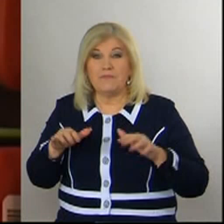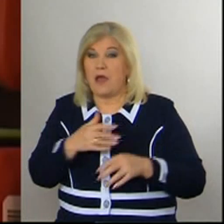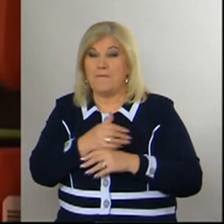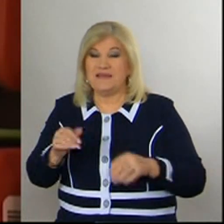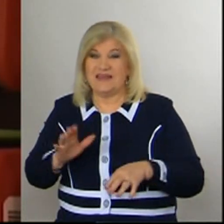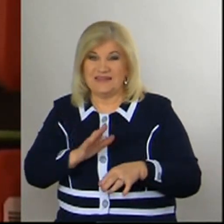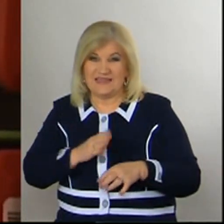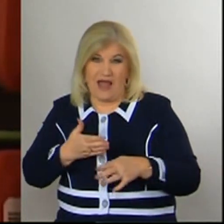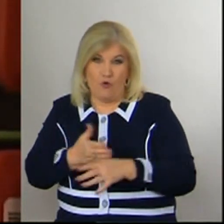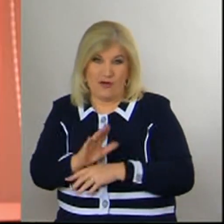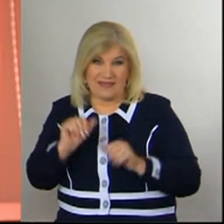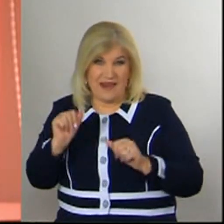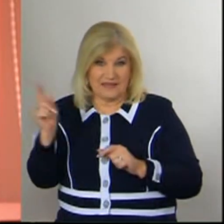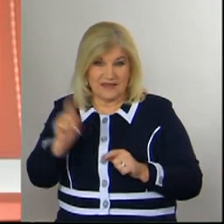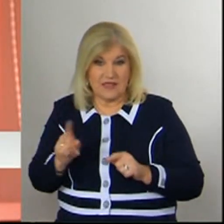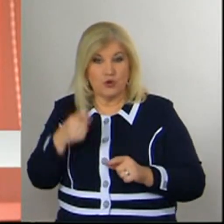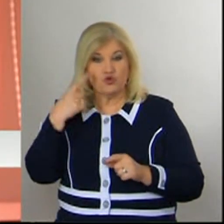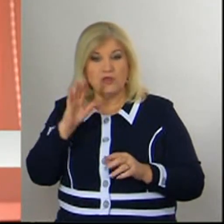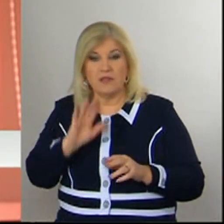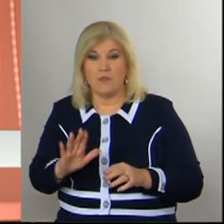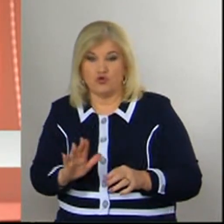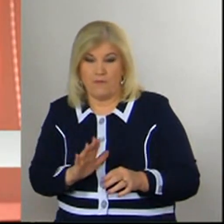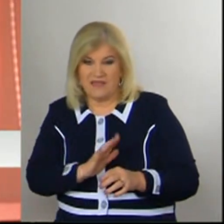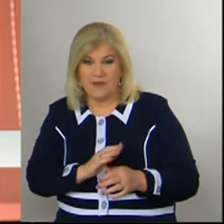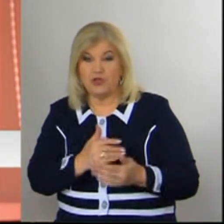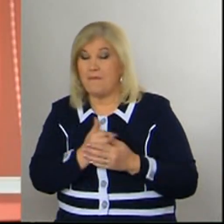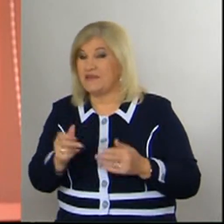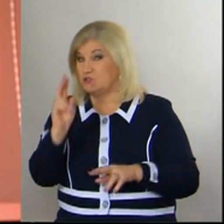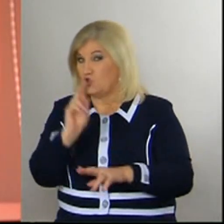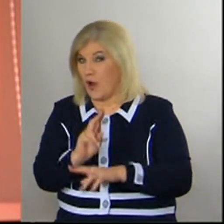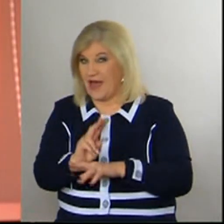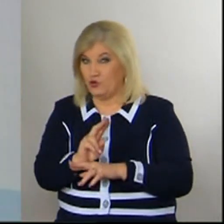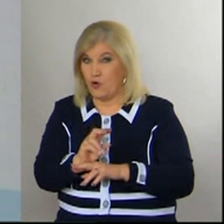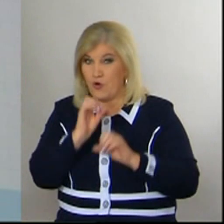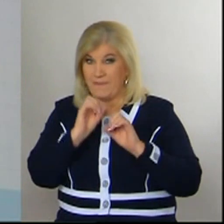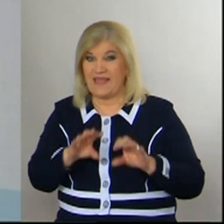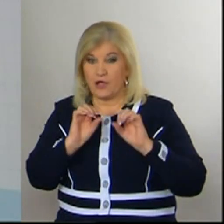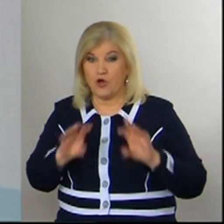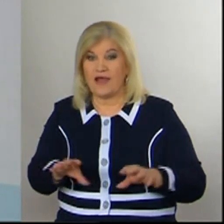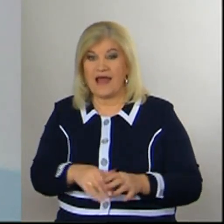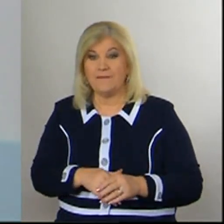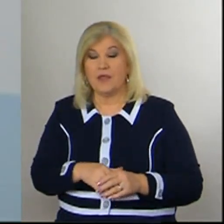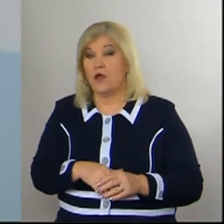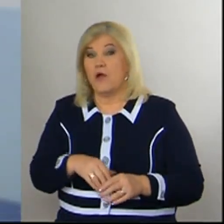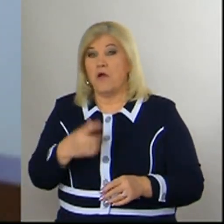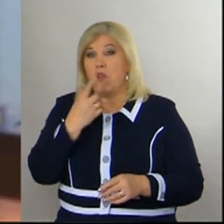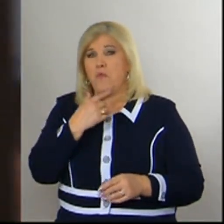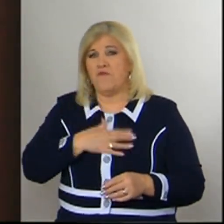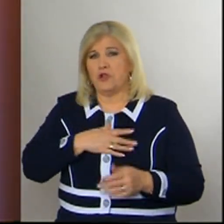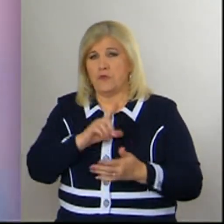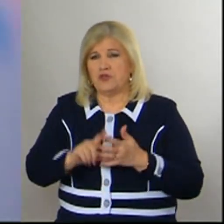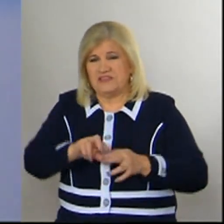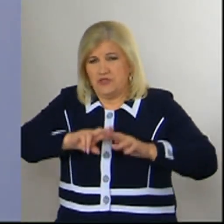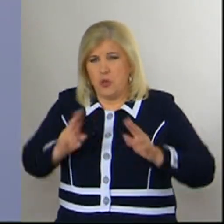elektrickým prúdom. Študenti môžu bezpečne, bez dohľadu v podstate pedagóga, dokonca v ľubovoľnom čase doma z